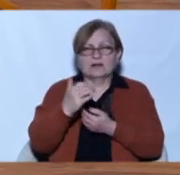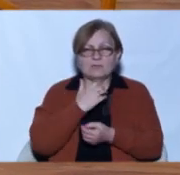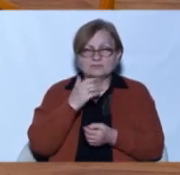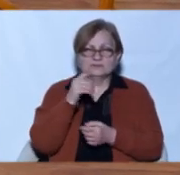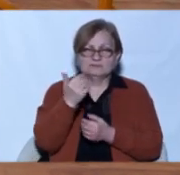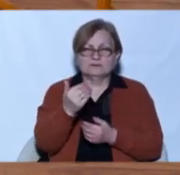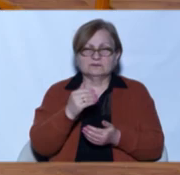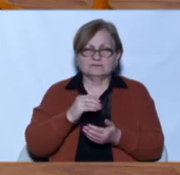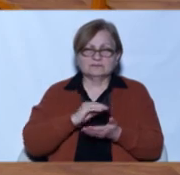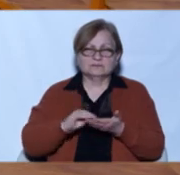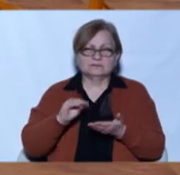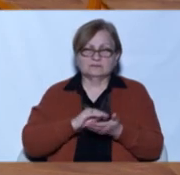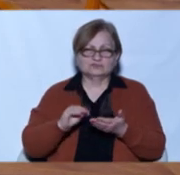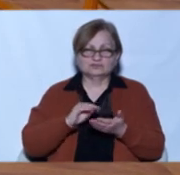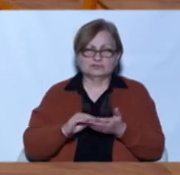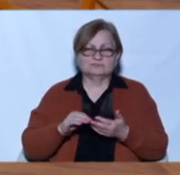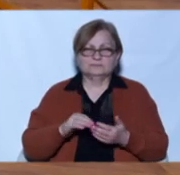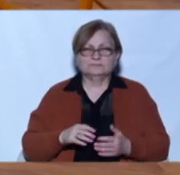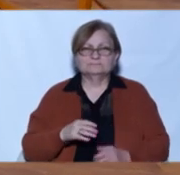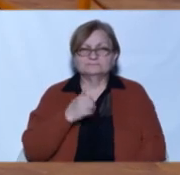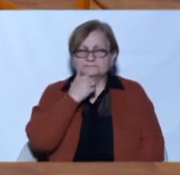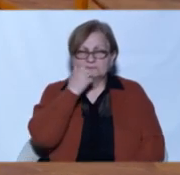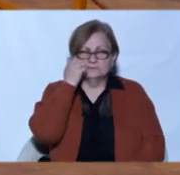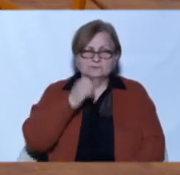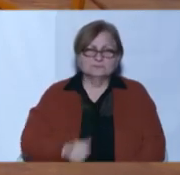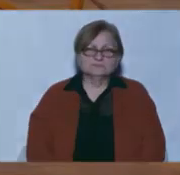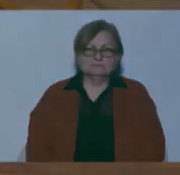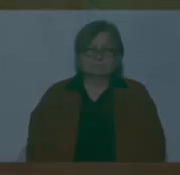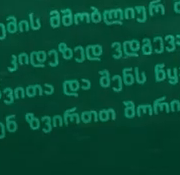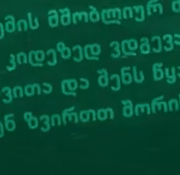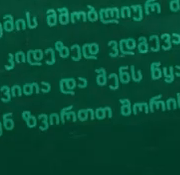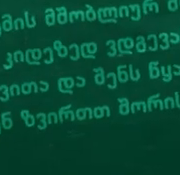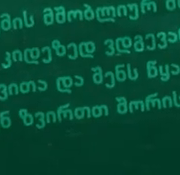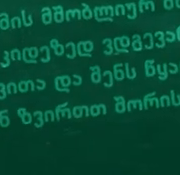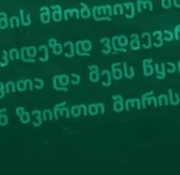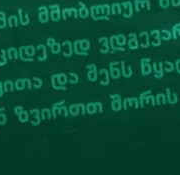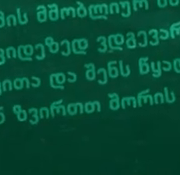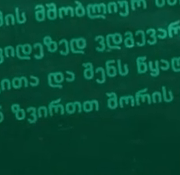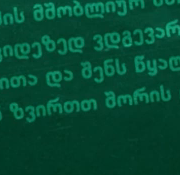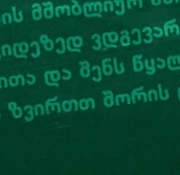ნამუშევრები ტელესკოლაში. მადლობთ.